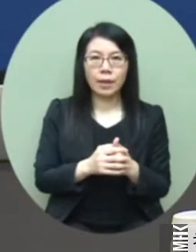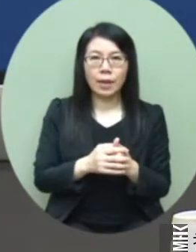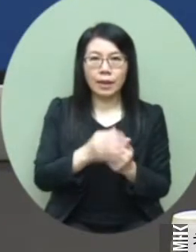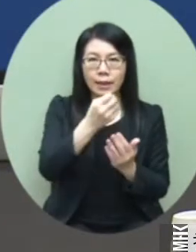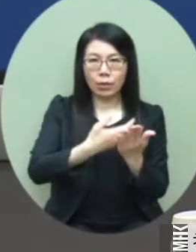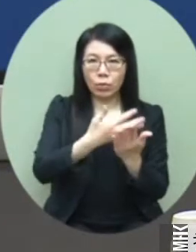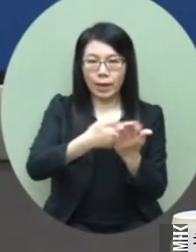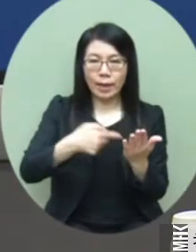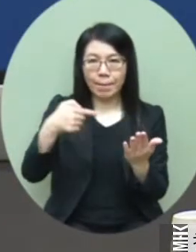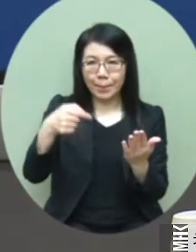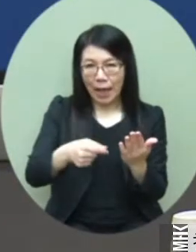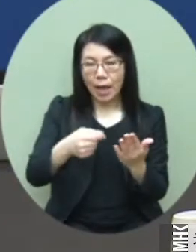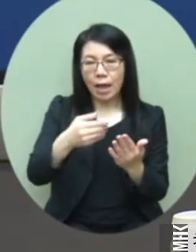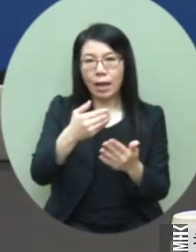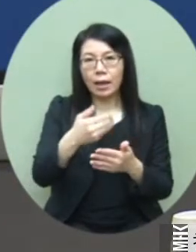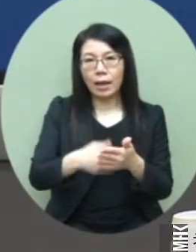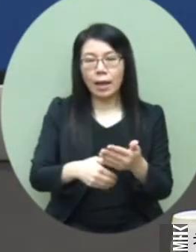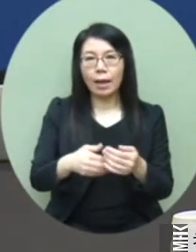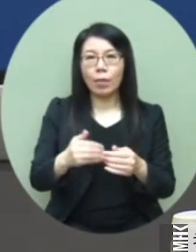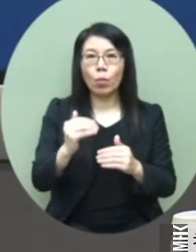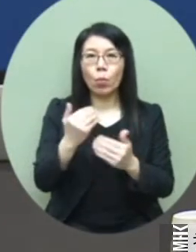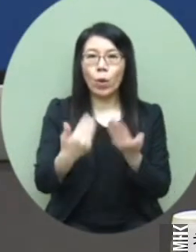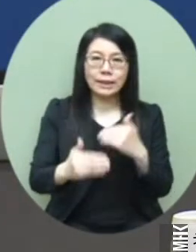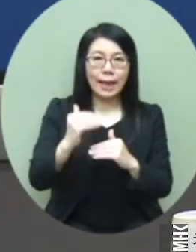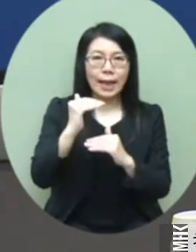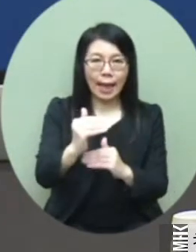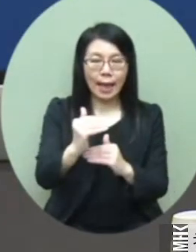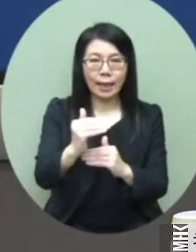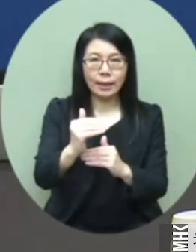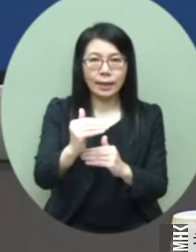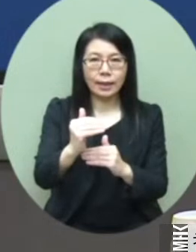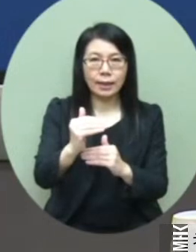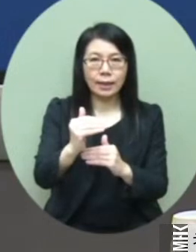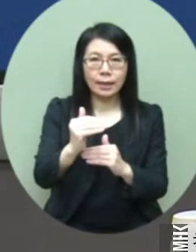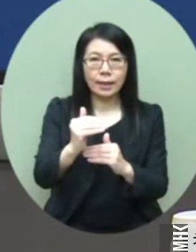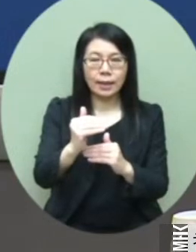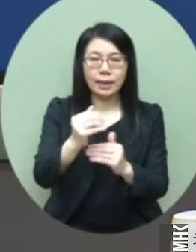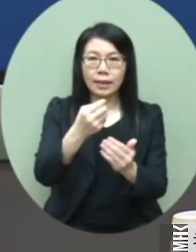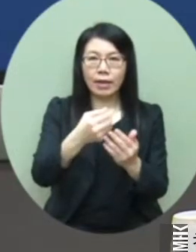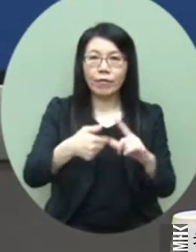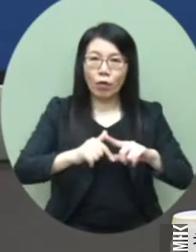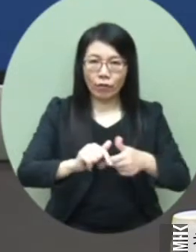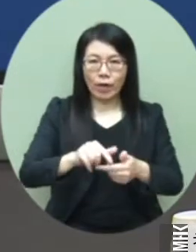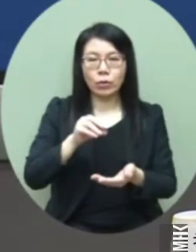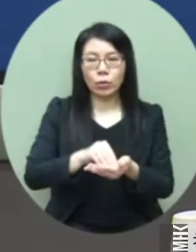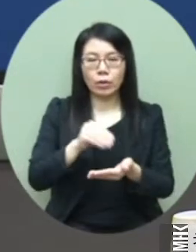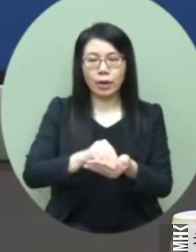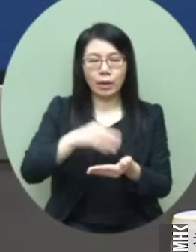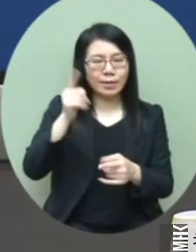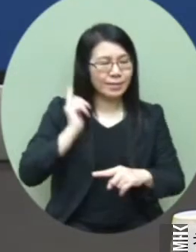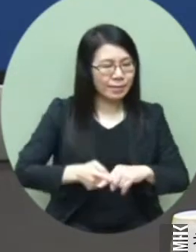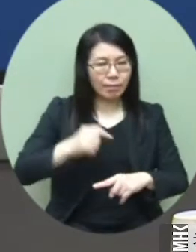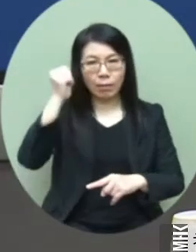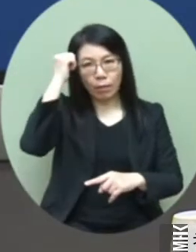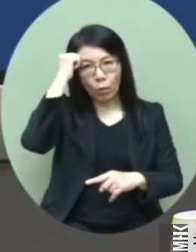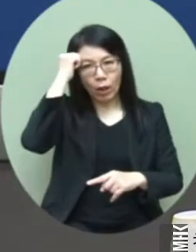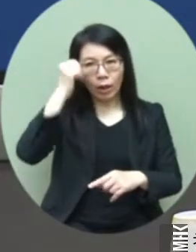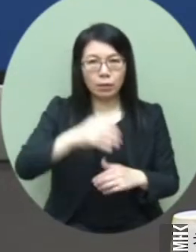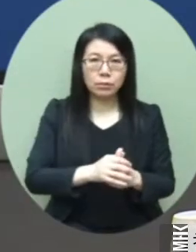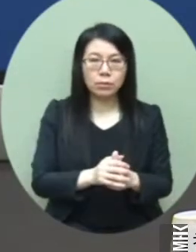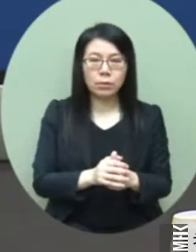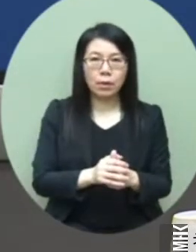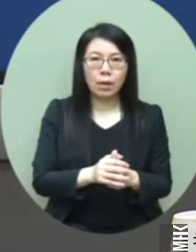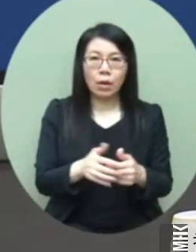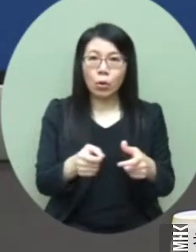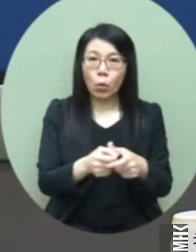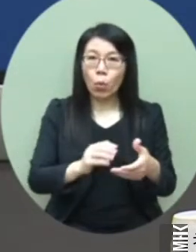制的抗疫的决定都是非常困难的。它不单是一个公共卫生的议题，还是